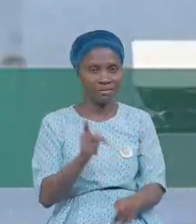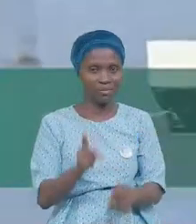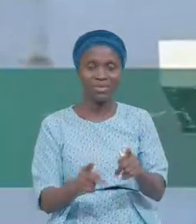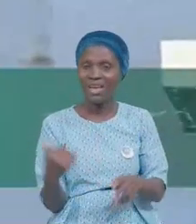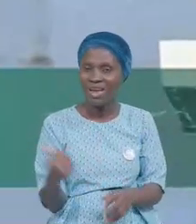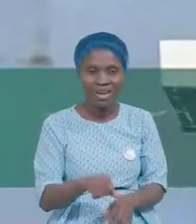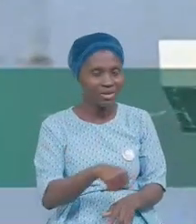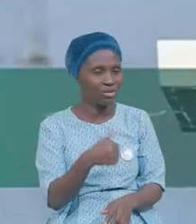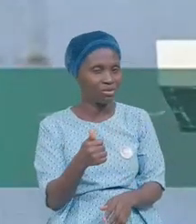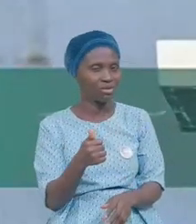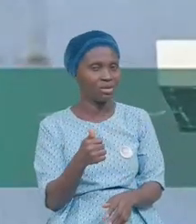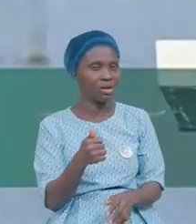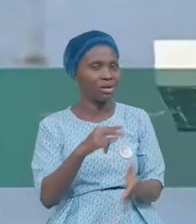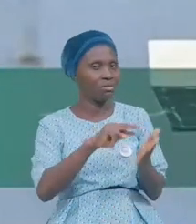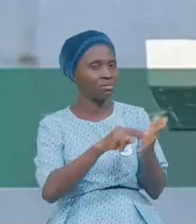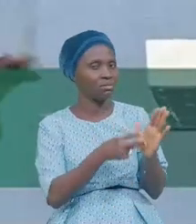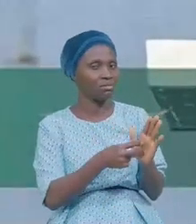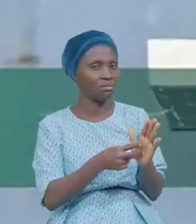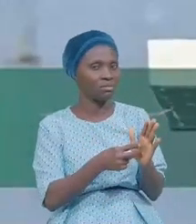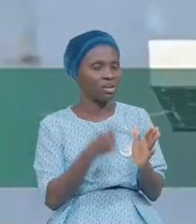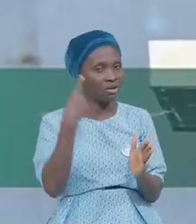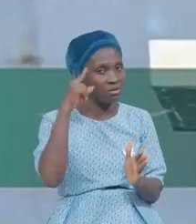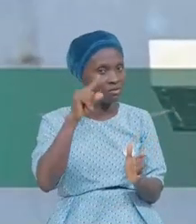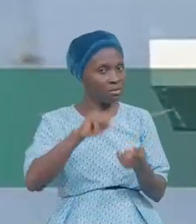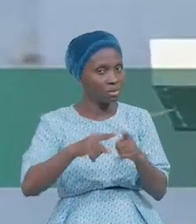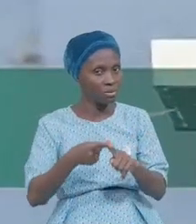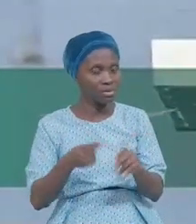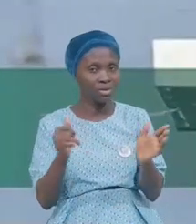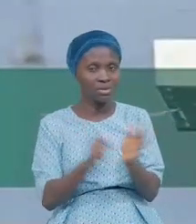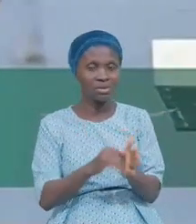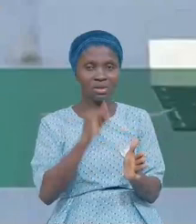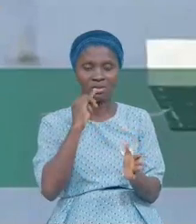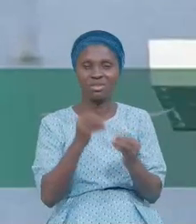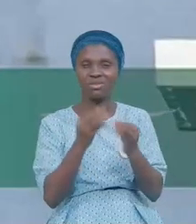Toute autre raison pour le partenariat, c'est moins que ça.